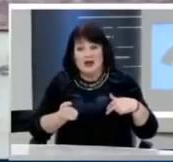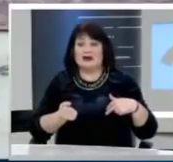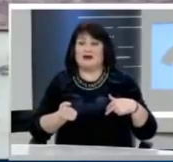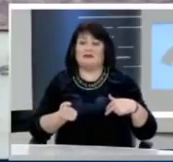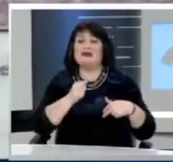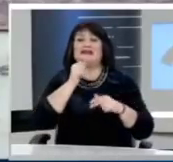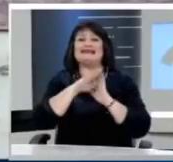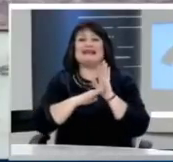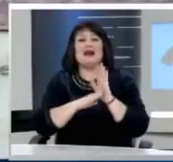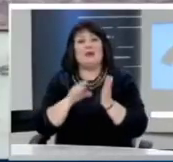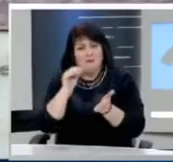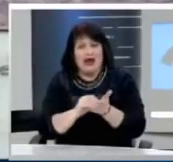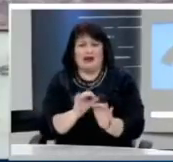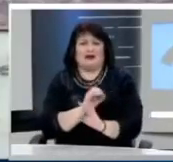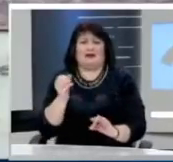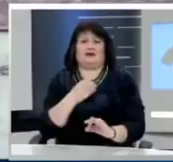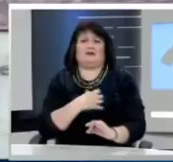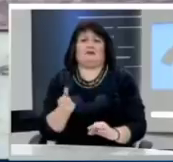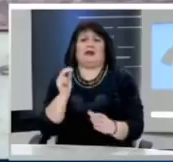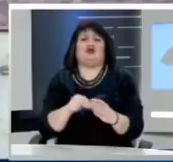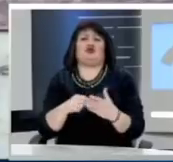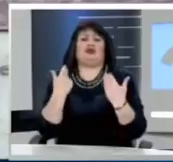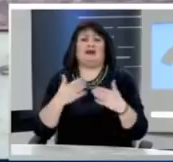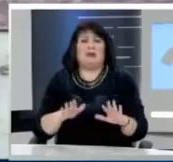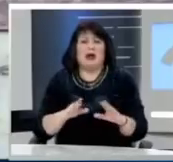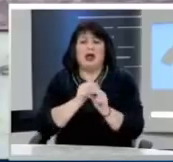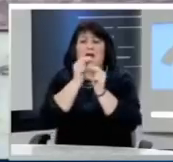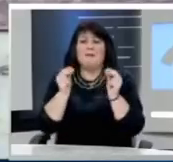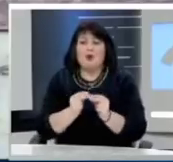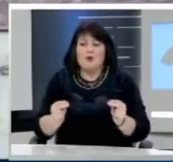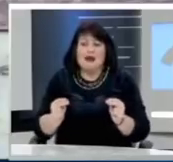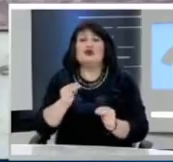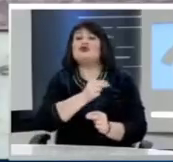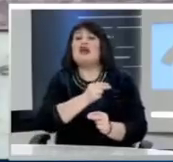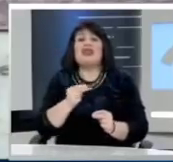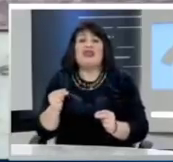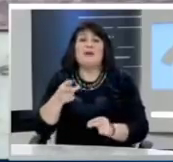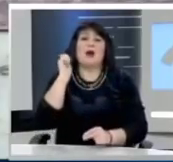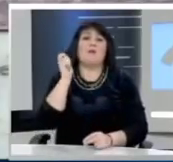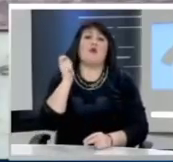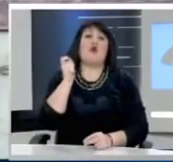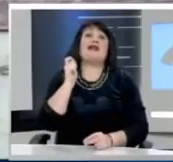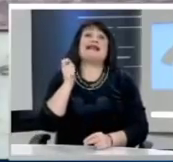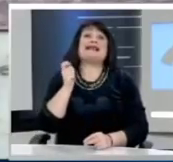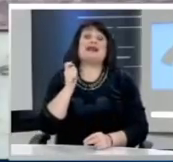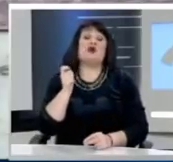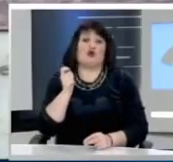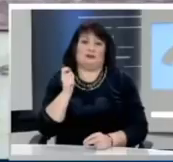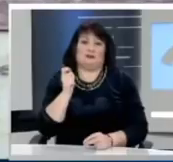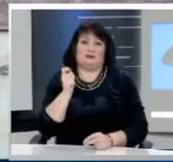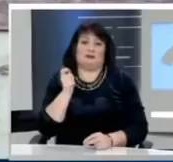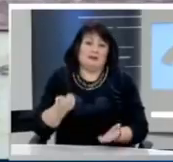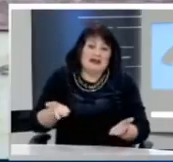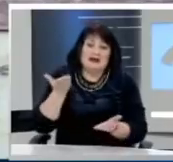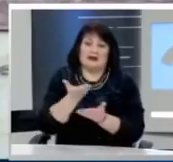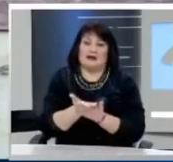κατά το Σύνταγμα επίσης ψήφο εμπιστοσύνης. Άρα λοιπόν είναι θέμα πολιτικό απολύτως και έτσι έχει